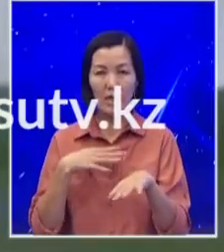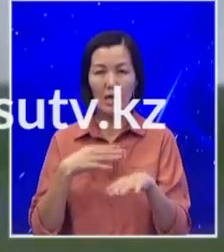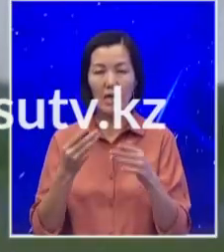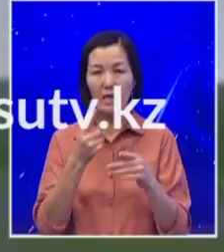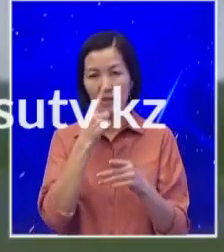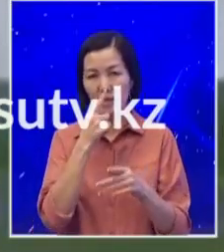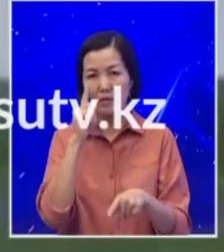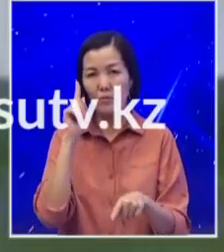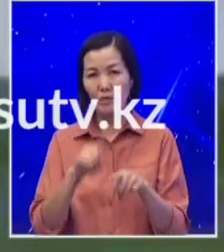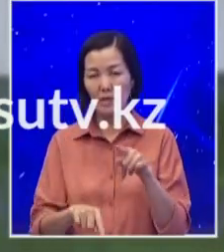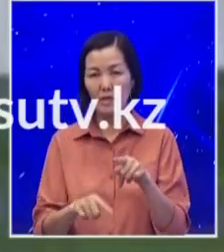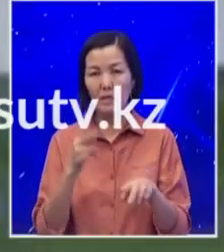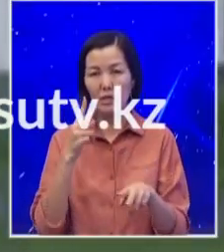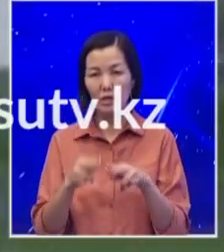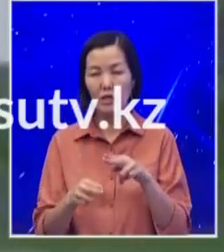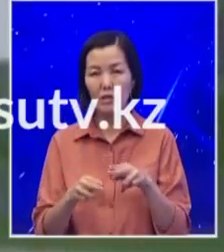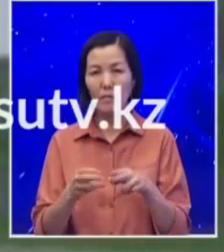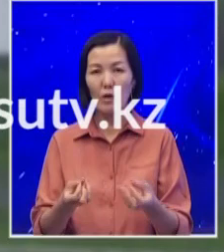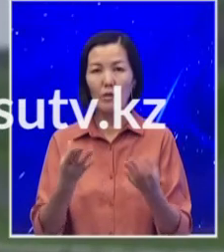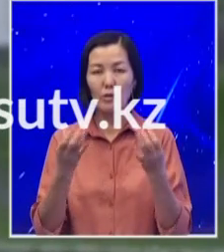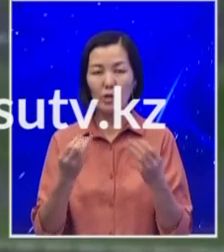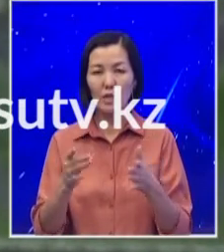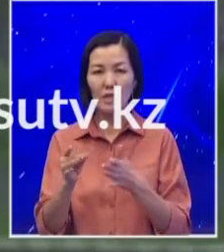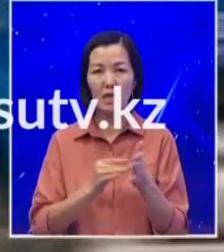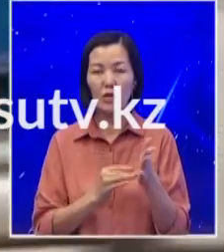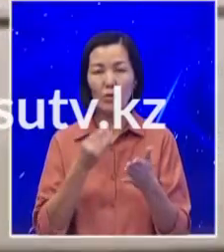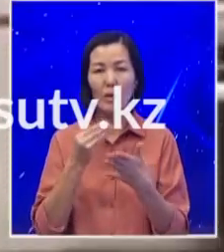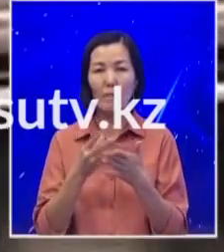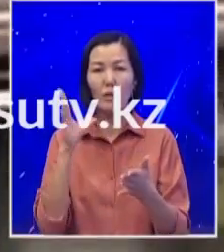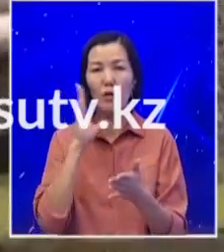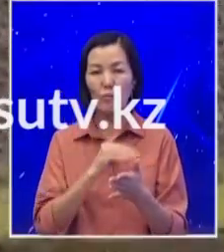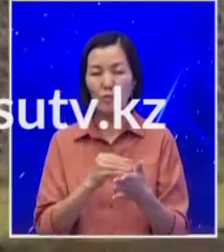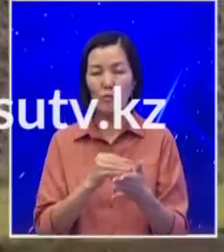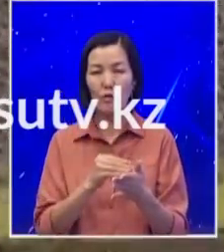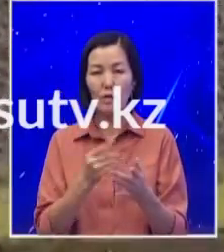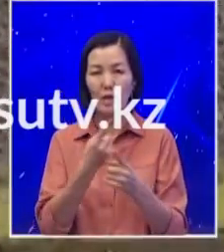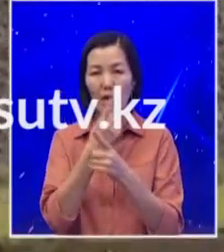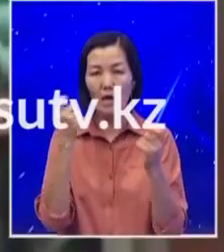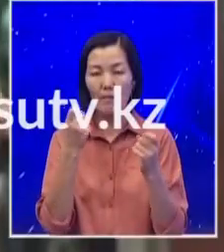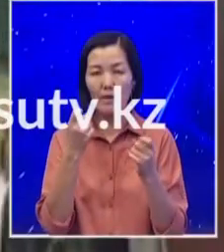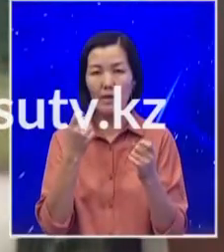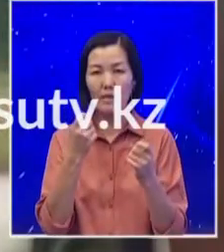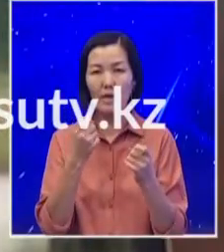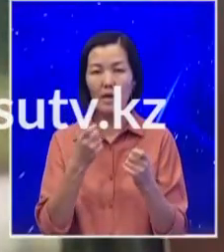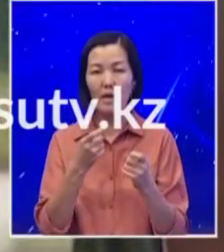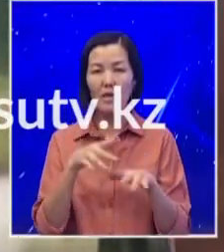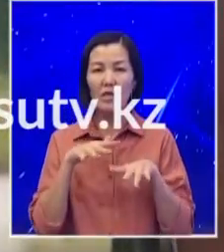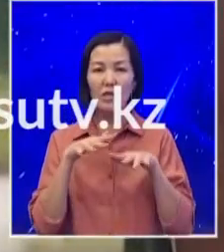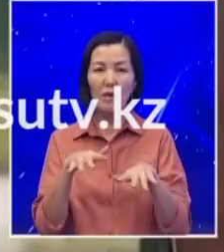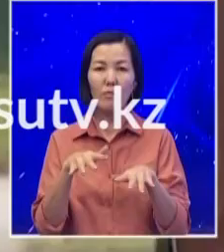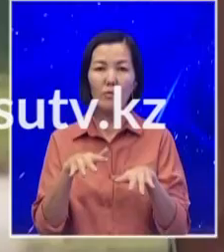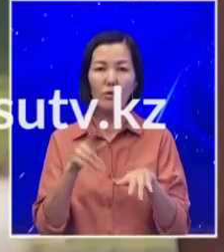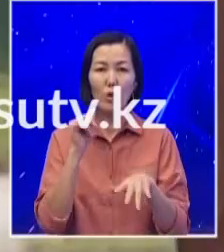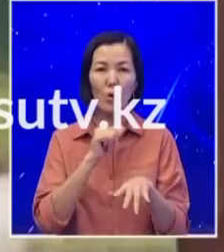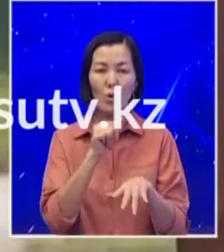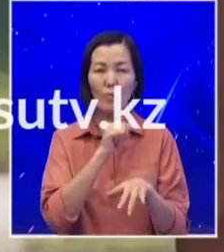жуық арада ретке келтірмесе жанармай құны күрт өсуі мүмкін екенін айтады. Ақпарға сүйенсек, хакерлар өнеркәсіптен құпия